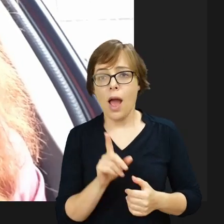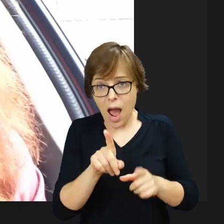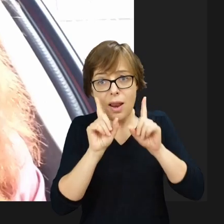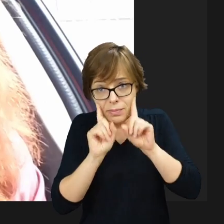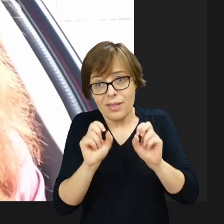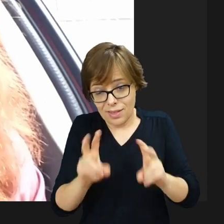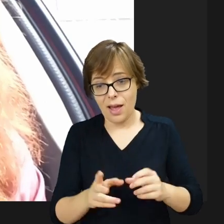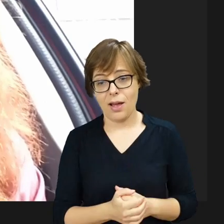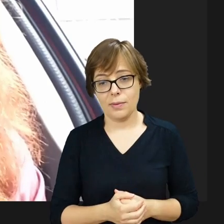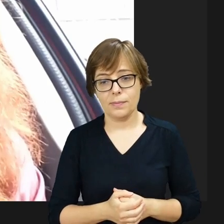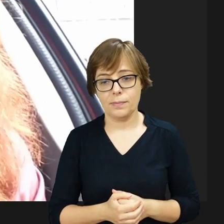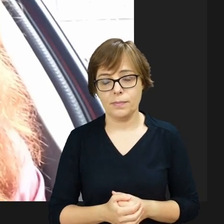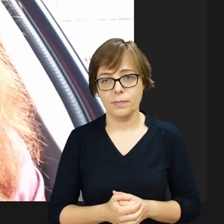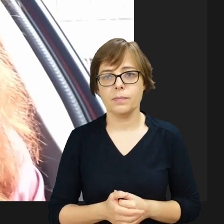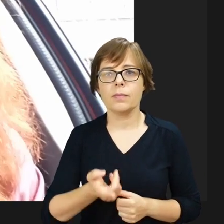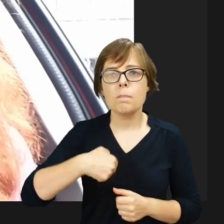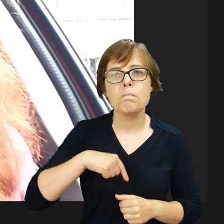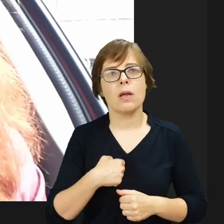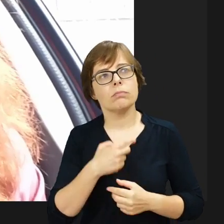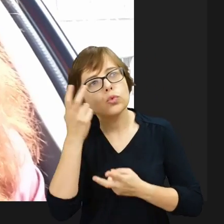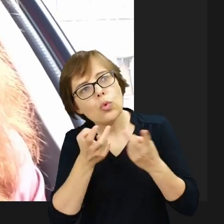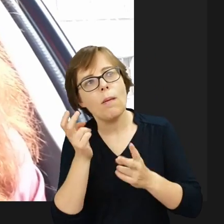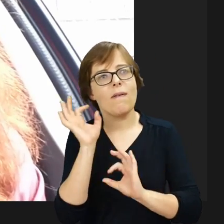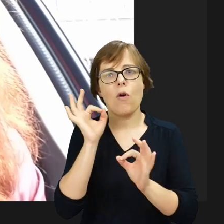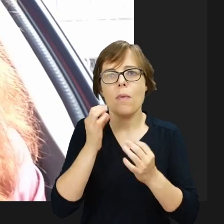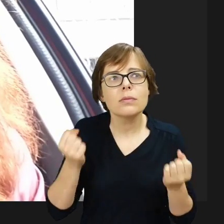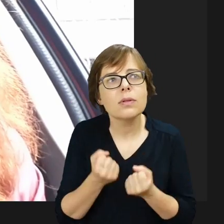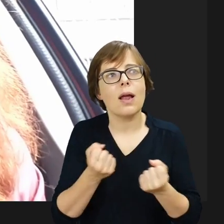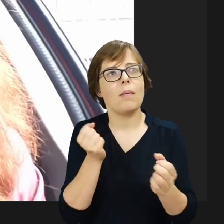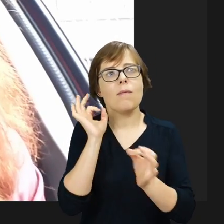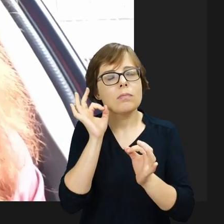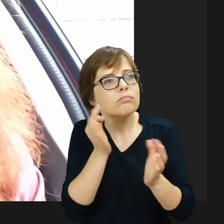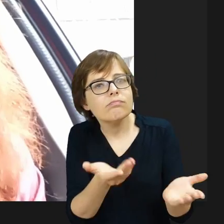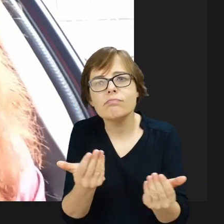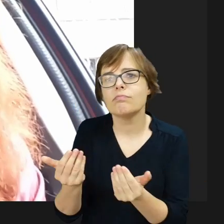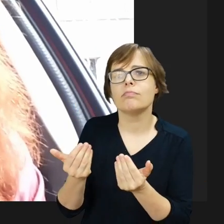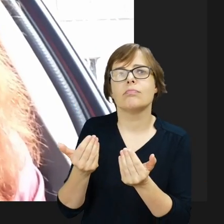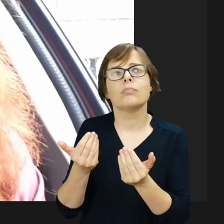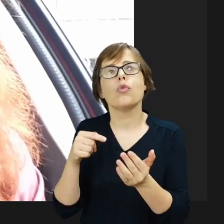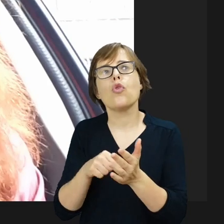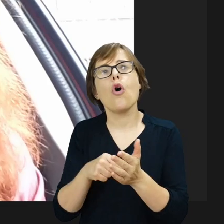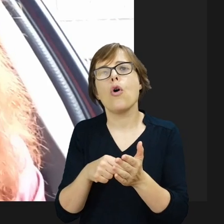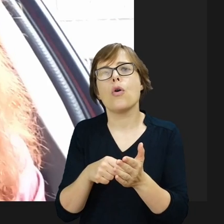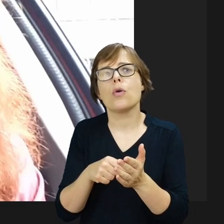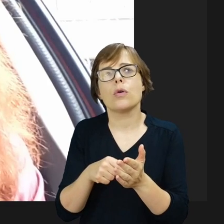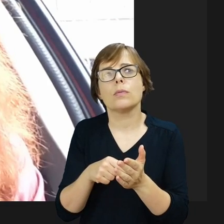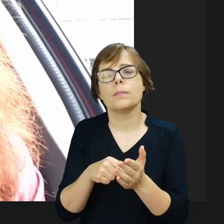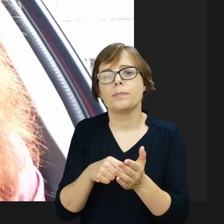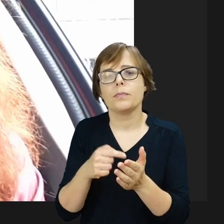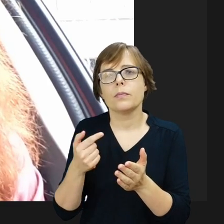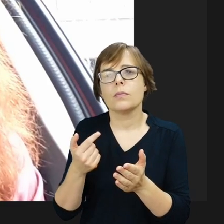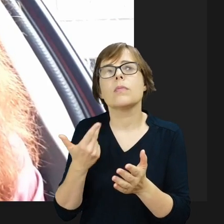efektywność naszych sposobów zdobywania informacji polega przede wszystkim nie na korzystaniu z